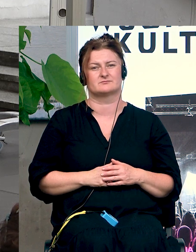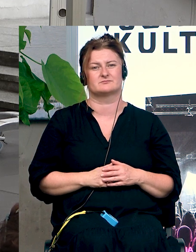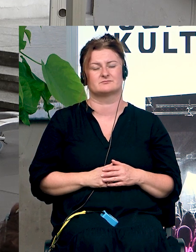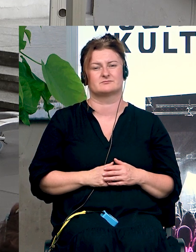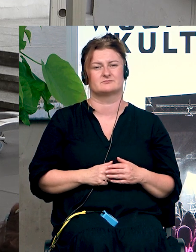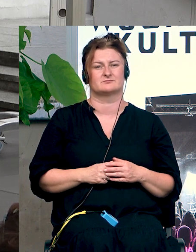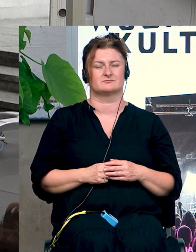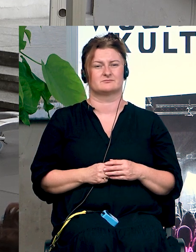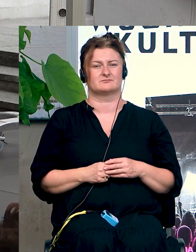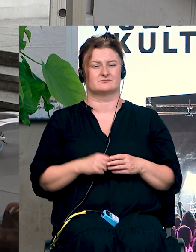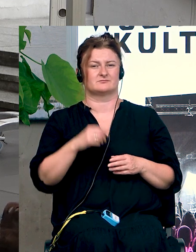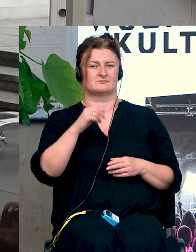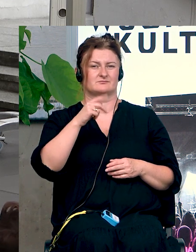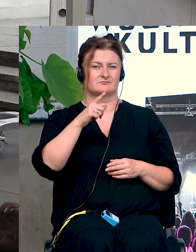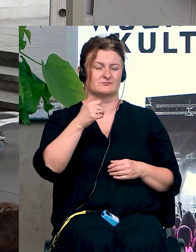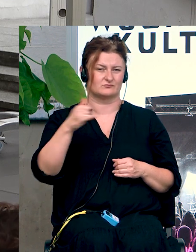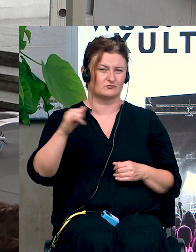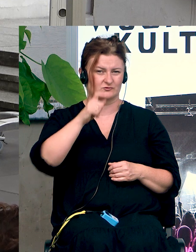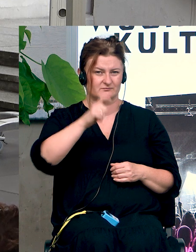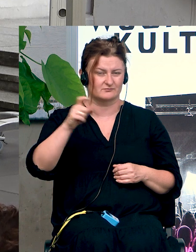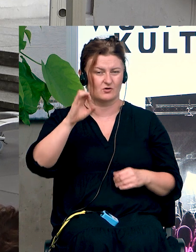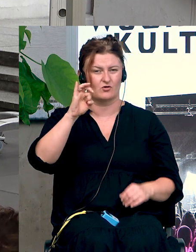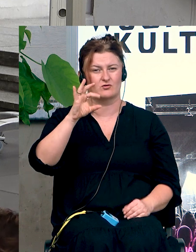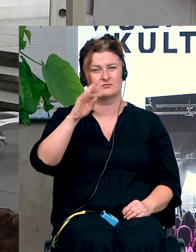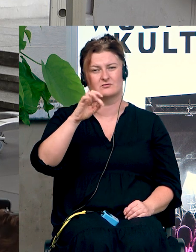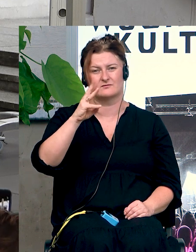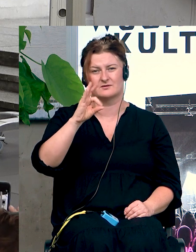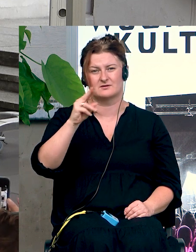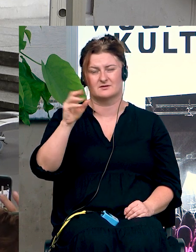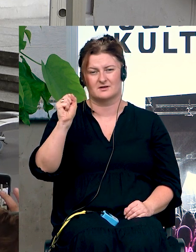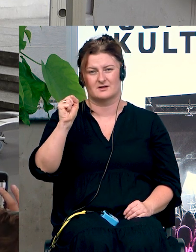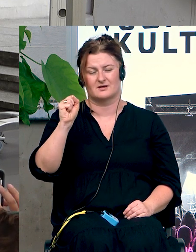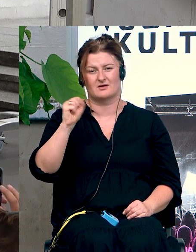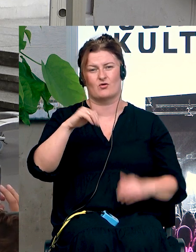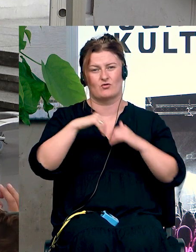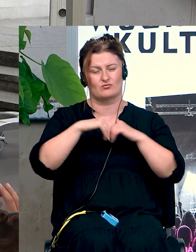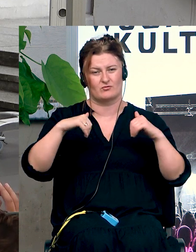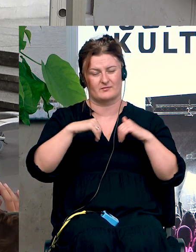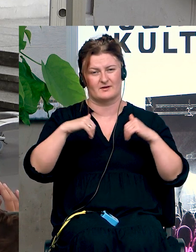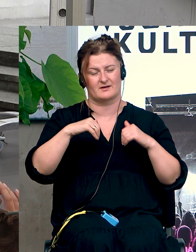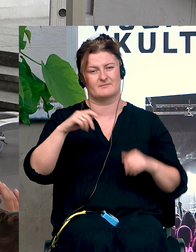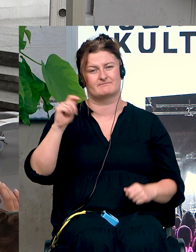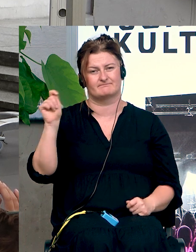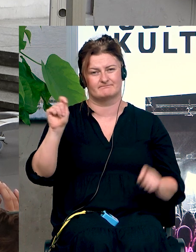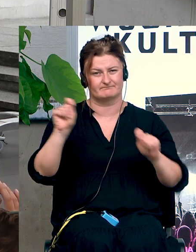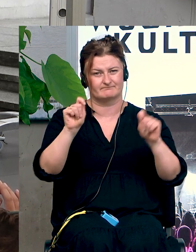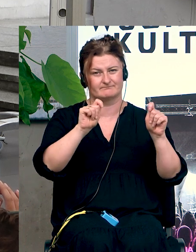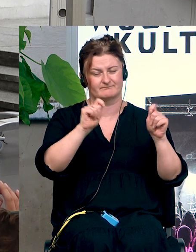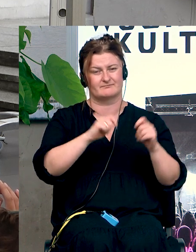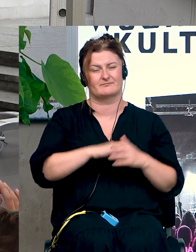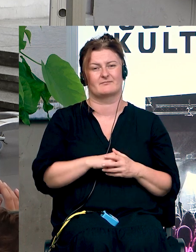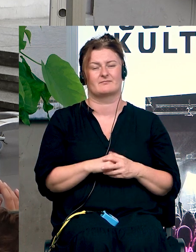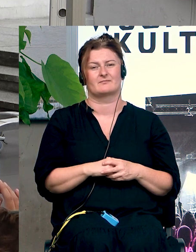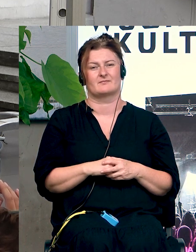Julii Cimafiejewej i Moniki Ostrowskiej zwrócę się z osobnym apelem, osobnym